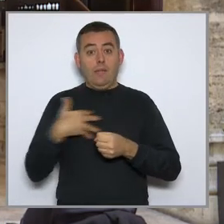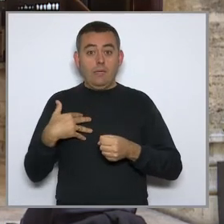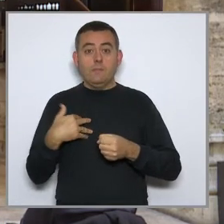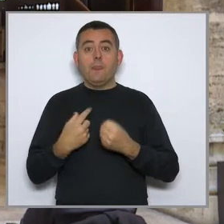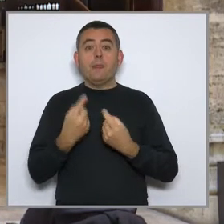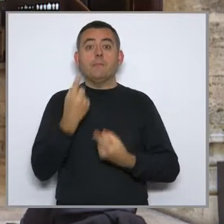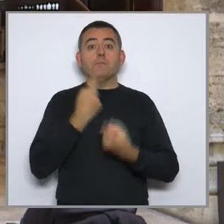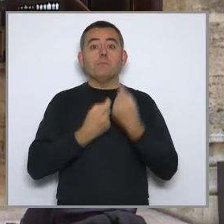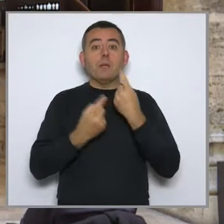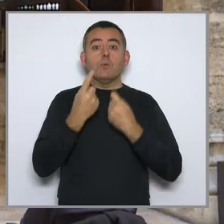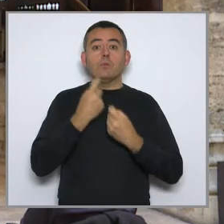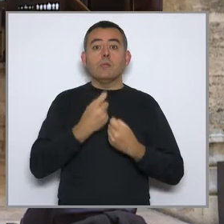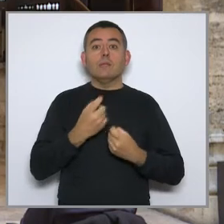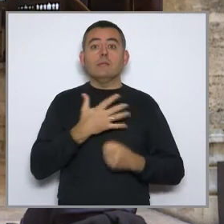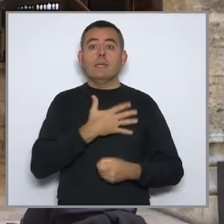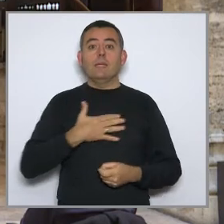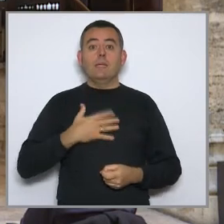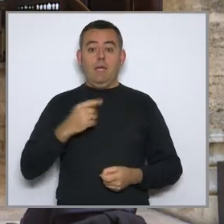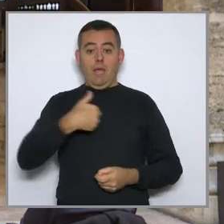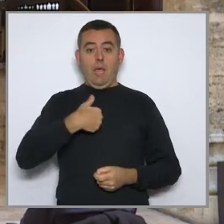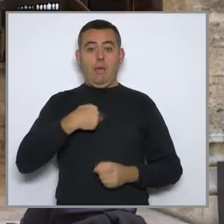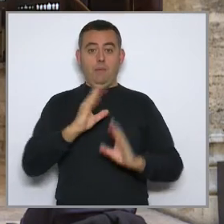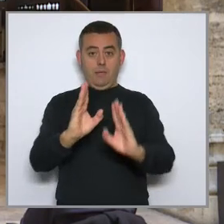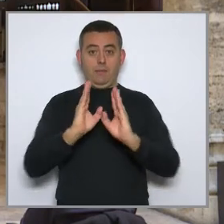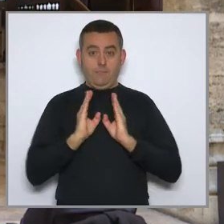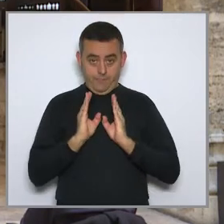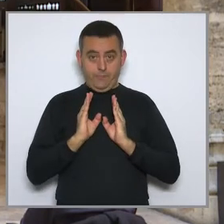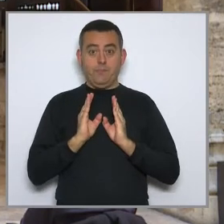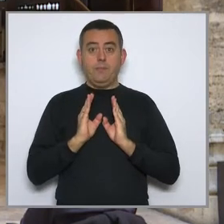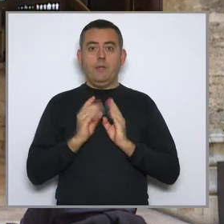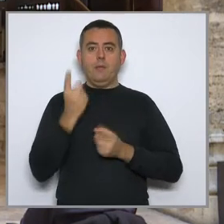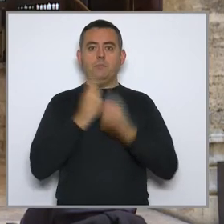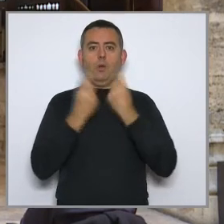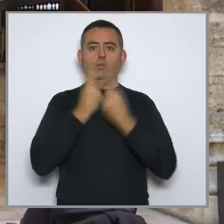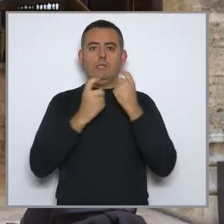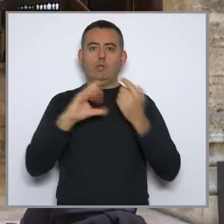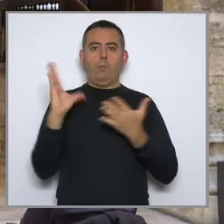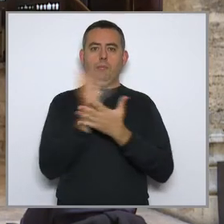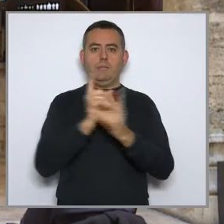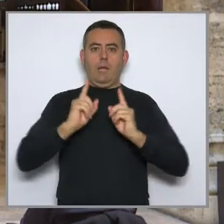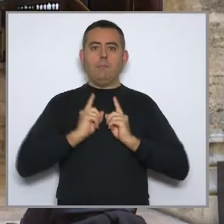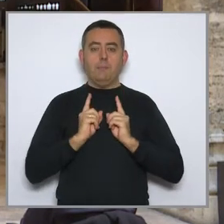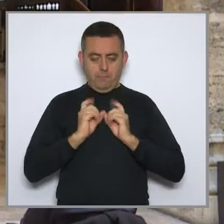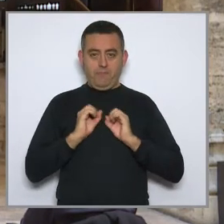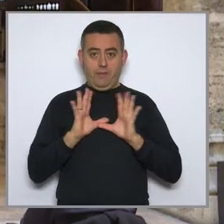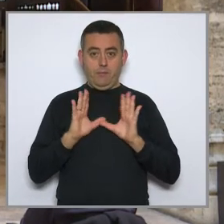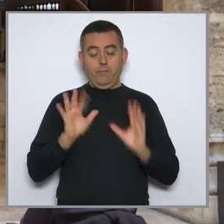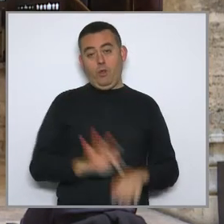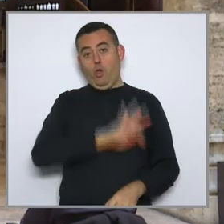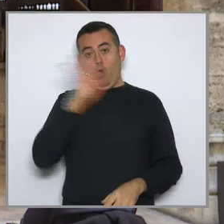per mi, i després continuar per a les agents socials o al revés, però per ordenar que no hi hagi